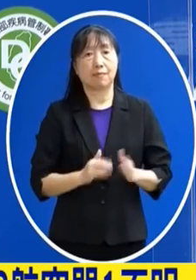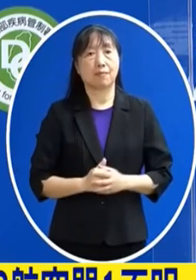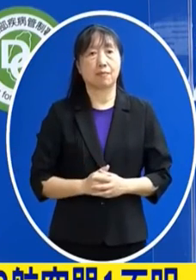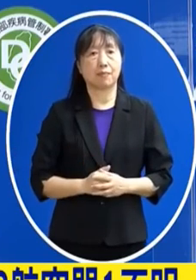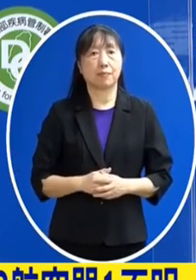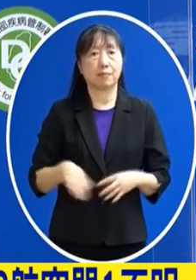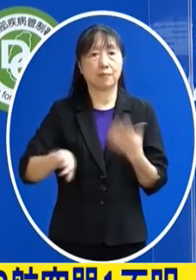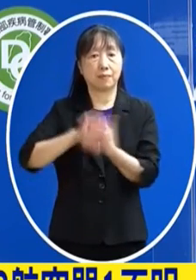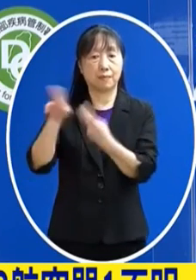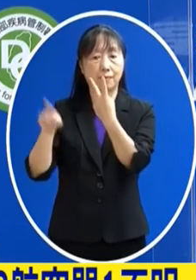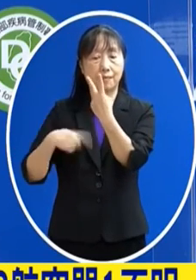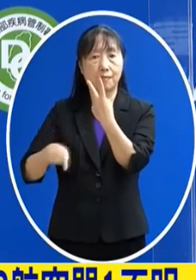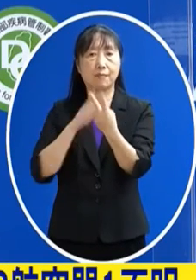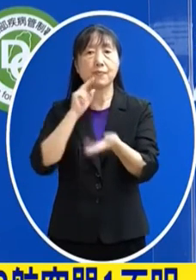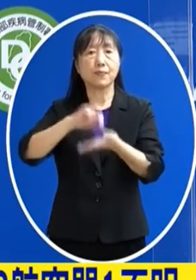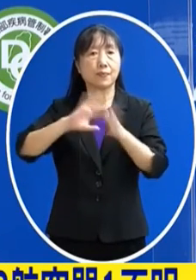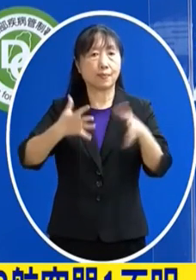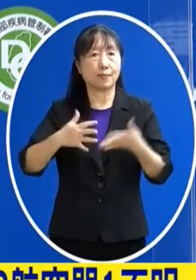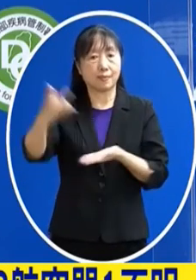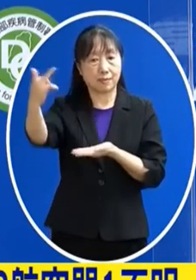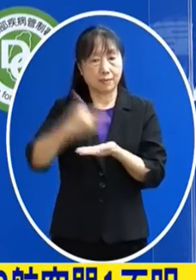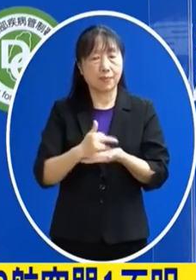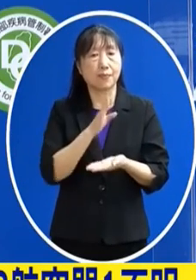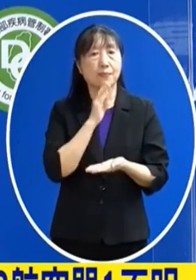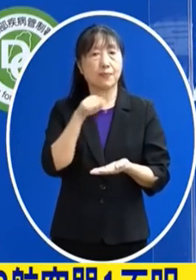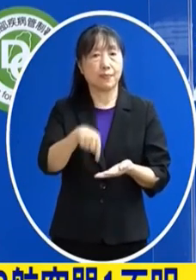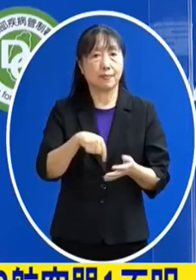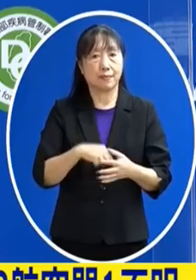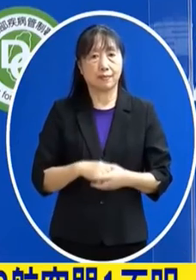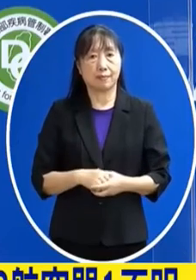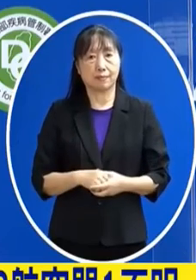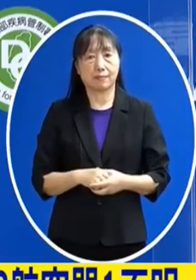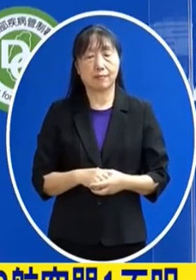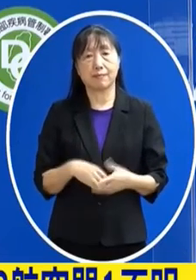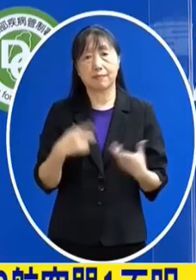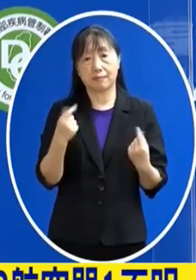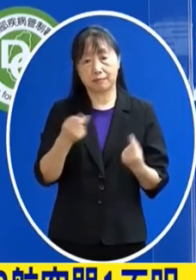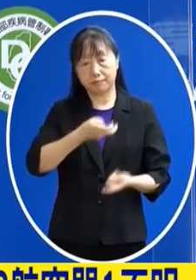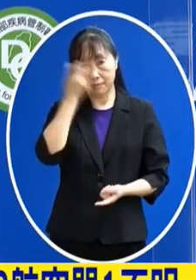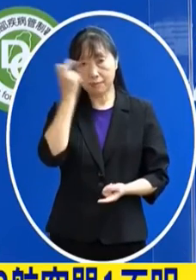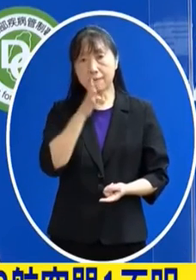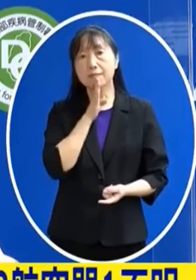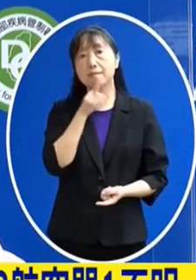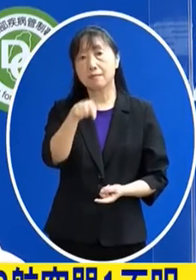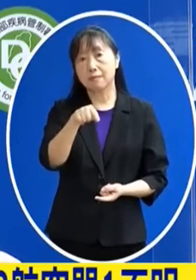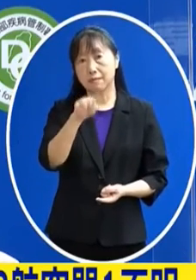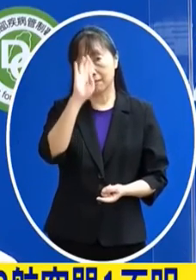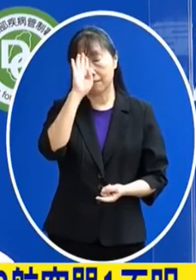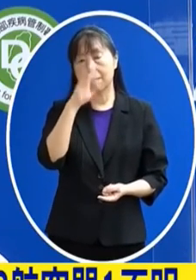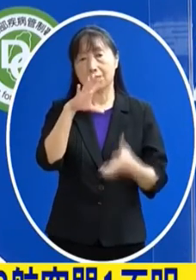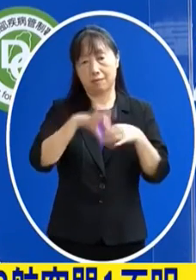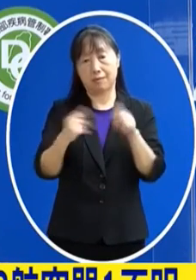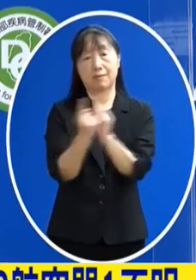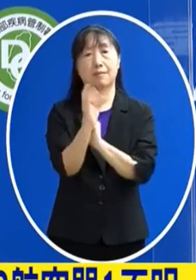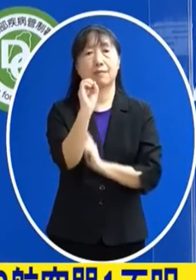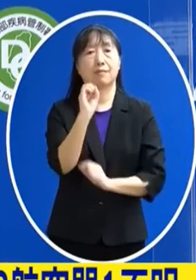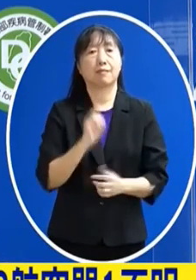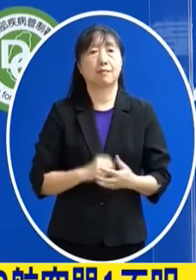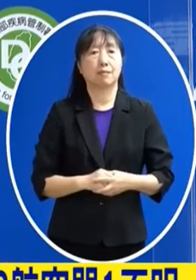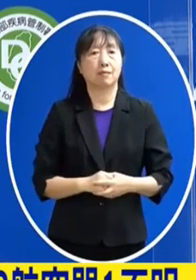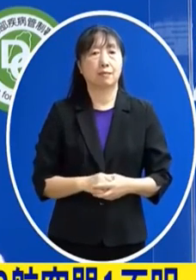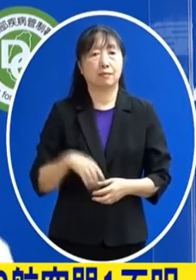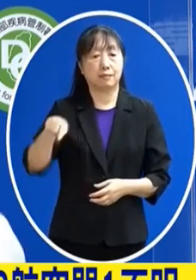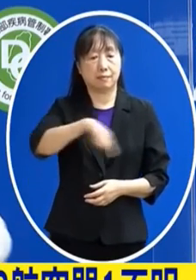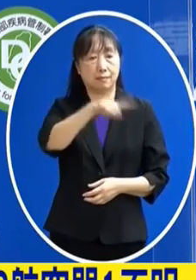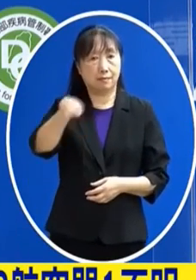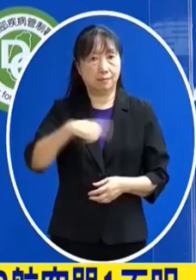那另外两位从印尼进来的，就入境哈，就是采检出来，所以没有框列接触者。那至于这几